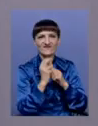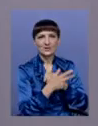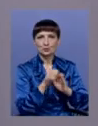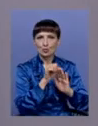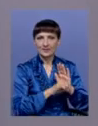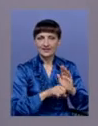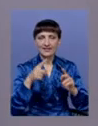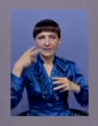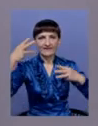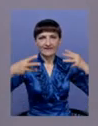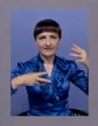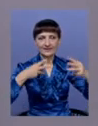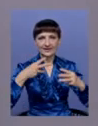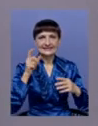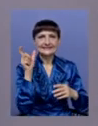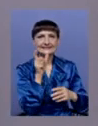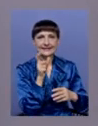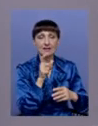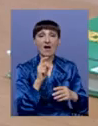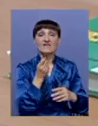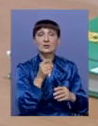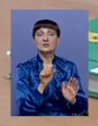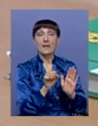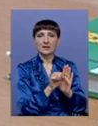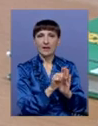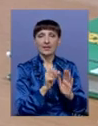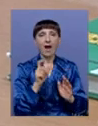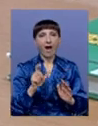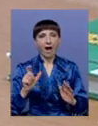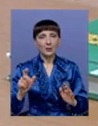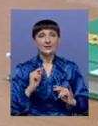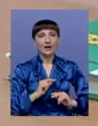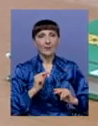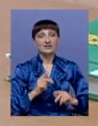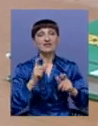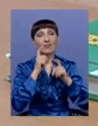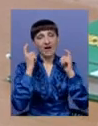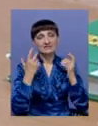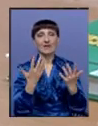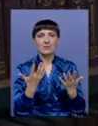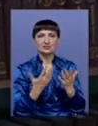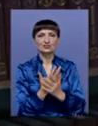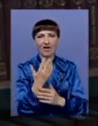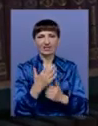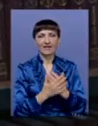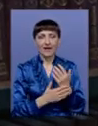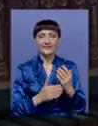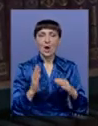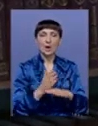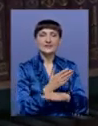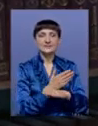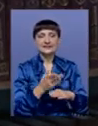оборудованной ультрафиолетовой лампой. За это время вирус погибает. А вот читателям придется работать с книгой в масках и перчатках. По распределению